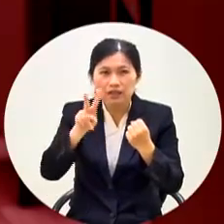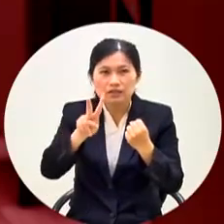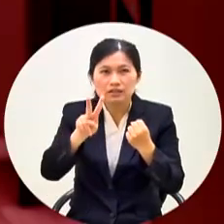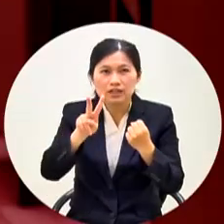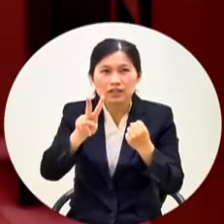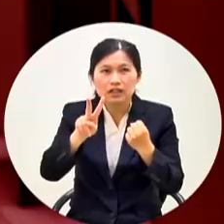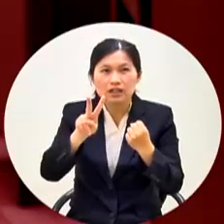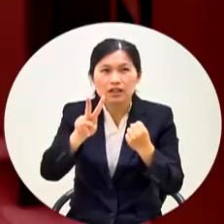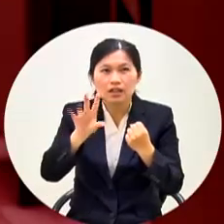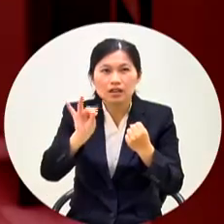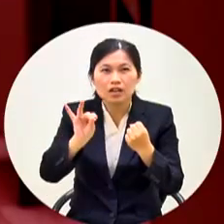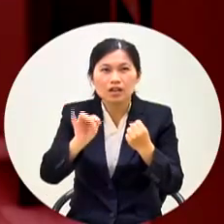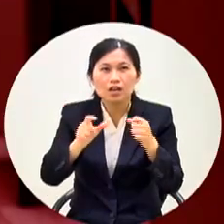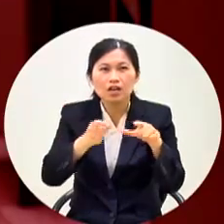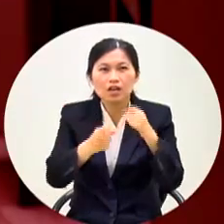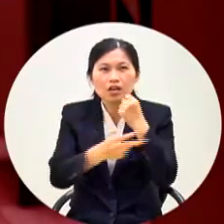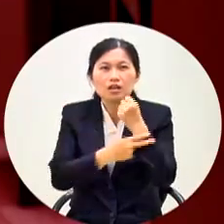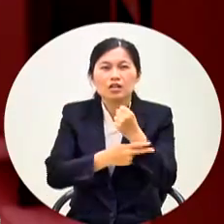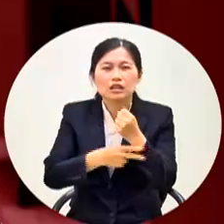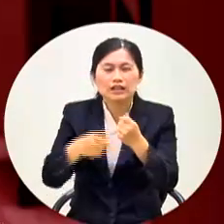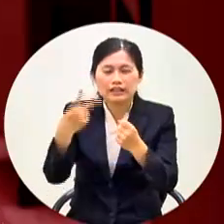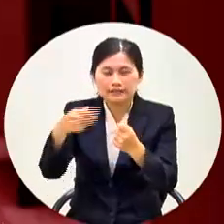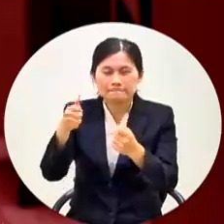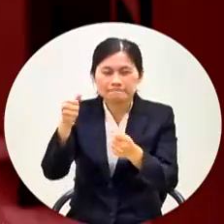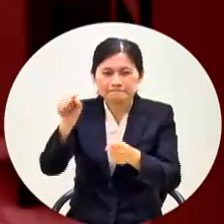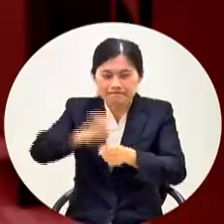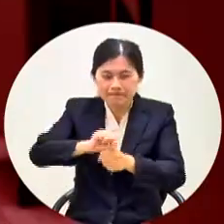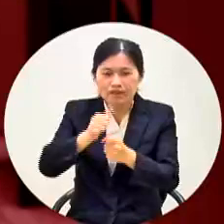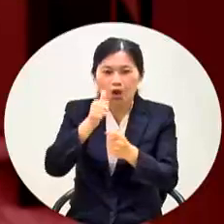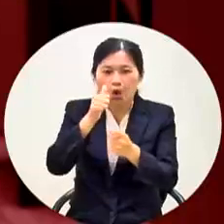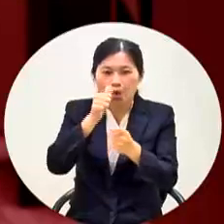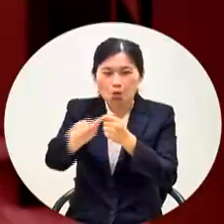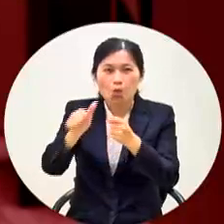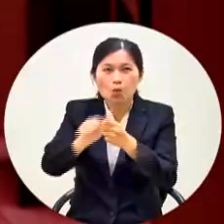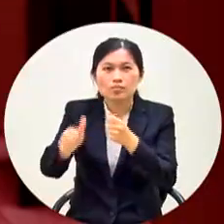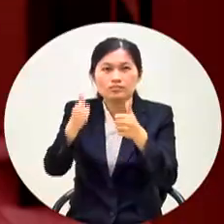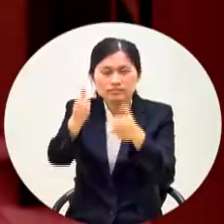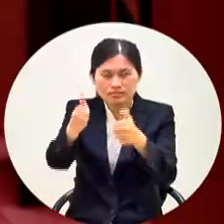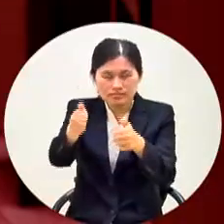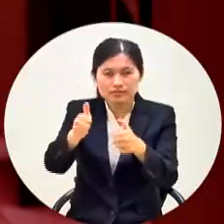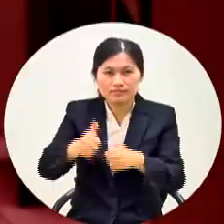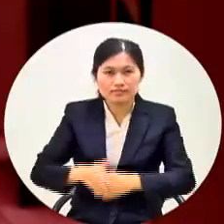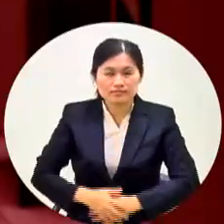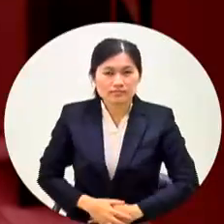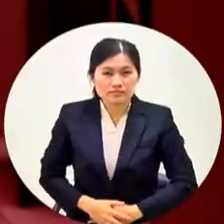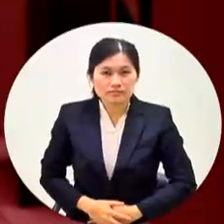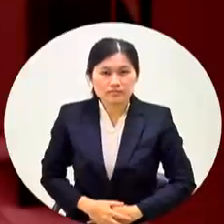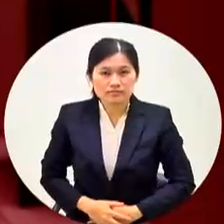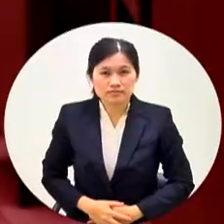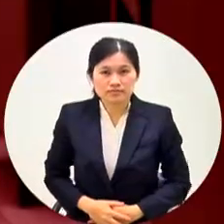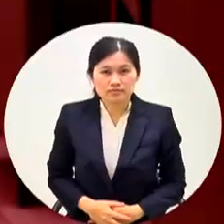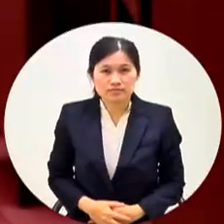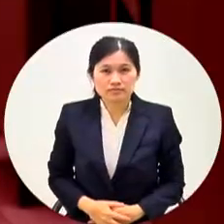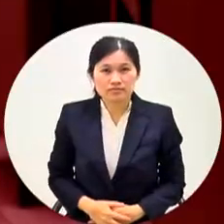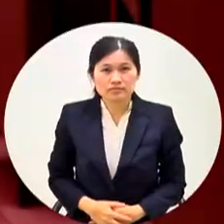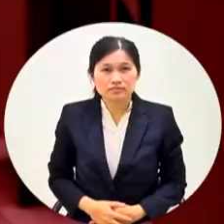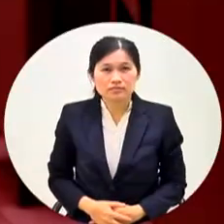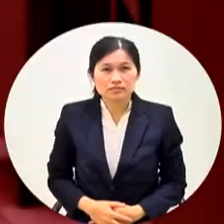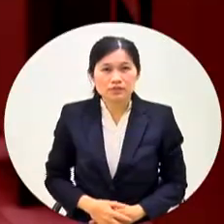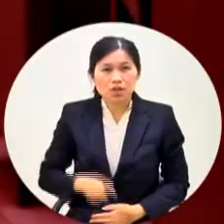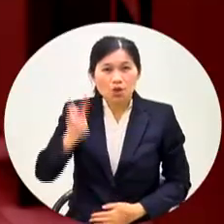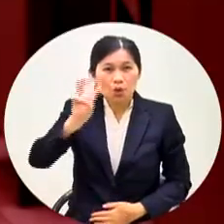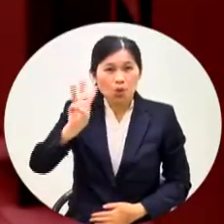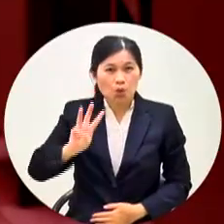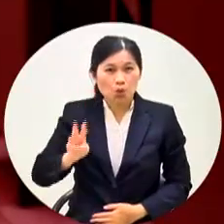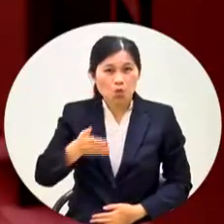五分钟。 五分钟。好，谢谢，谢谢。那我就分，来，水利局。